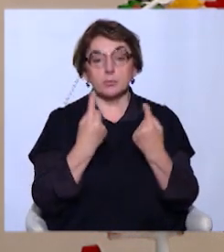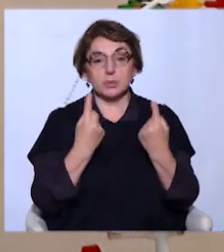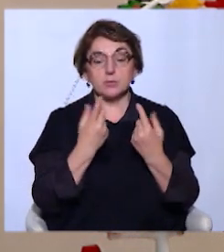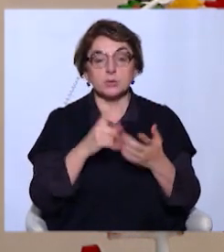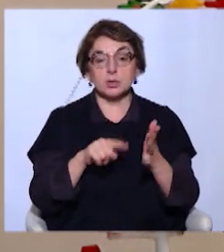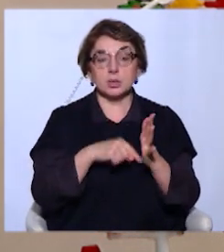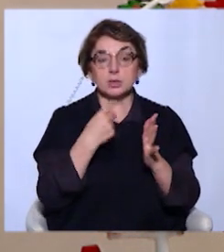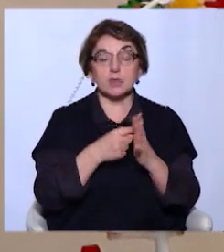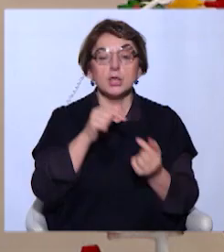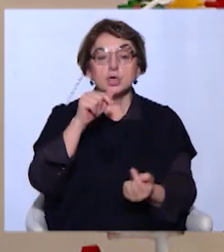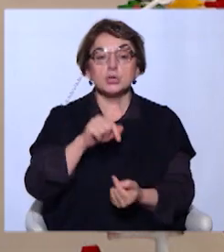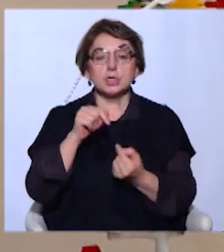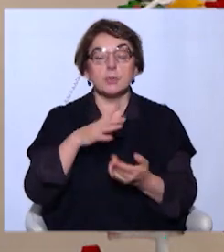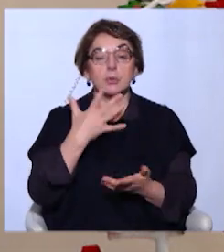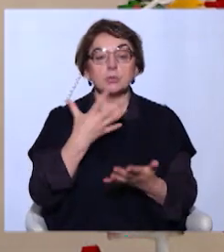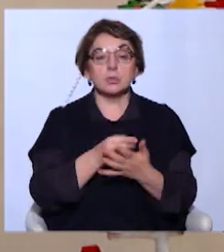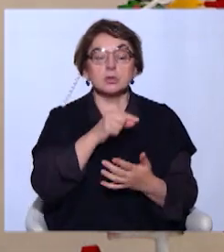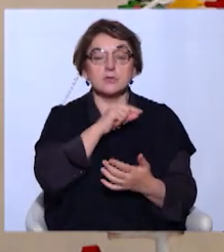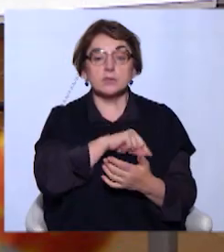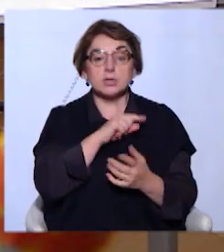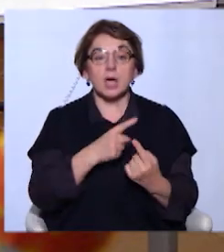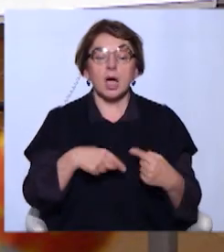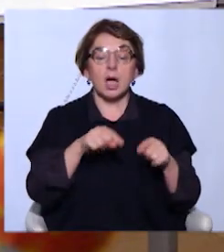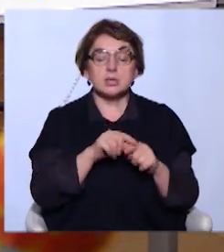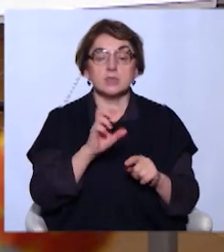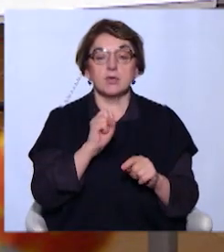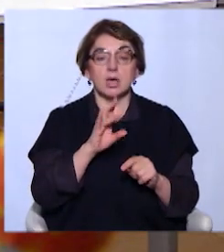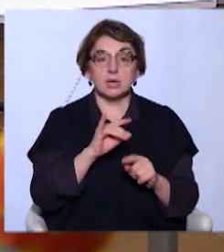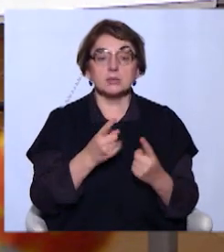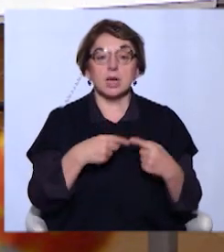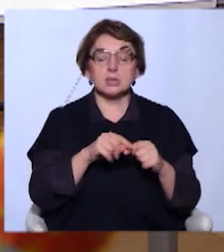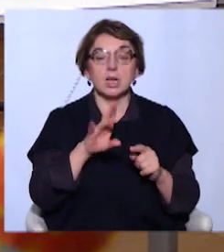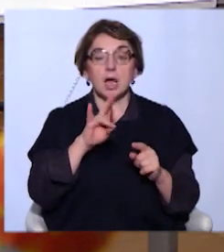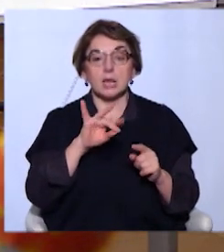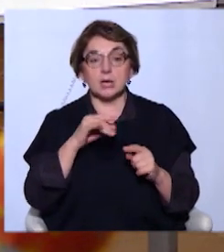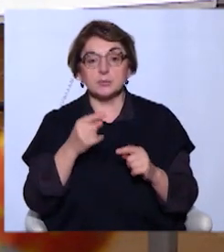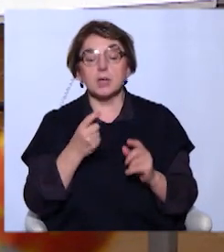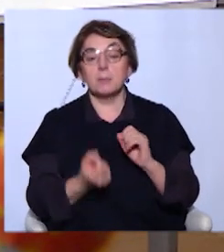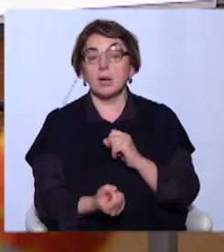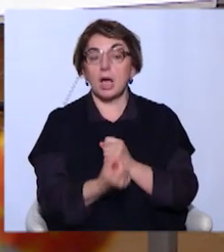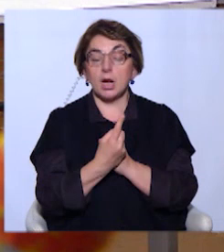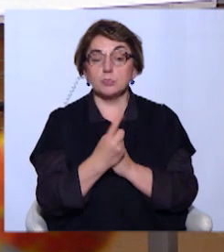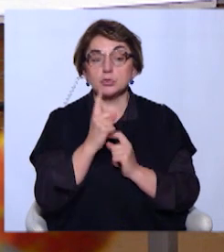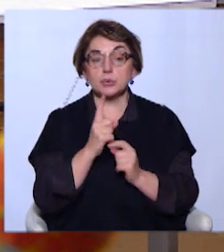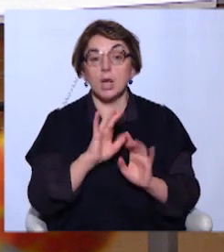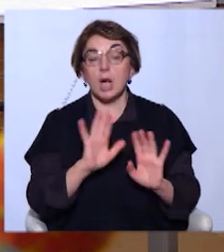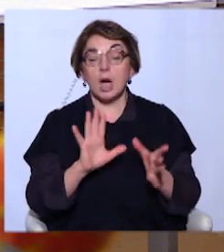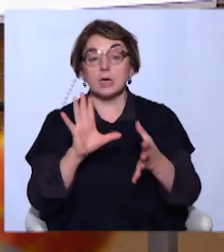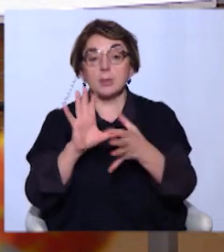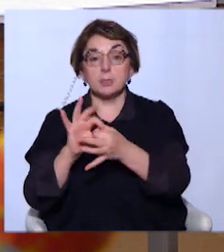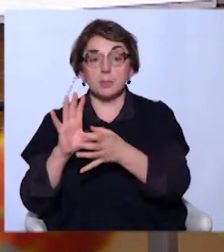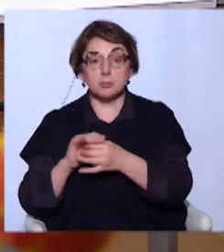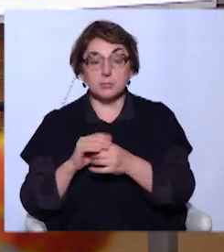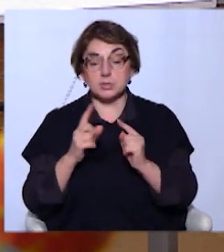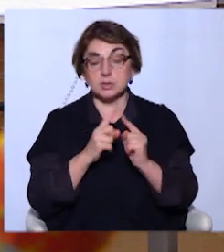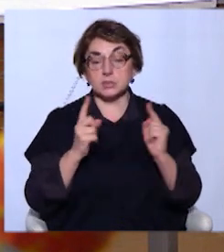და ბუნებრივია, ლოგიკურია კითხვა, რომ შესაბამისად მათ უნდა ქონდეს თვისებები როგორც ალკანების, ასევე ალკენების. მაგრამ აღმოჩნდა,